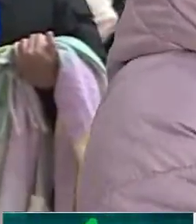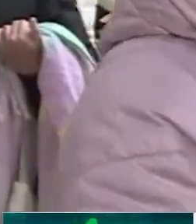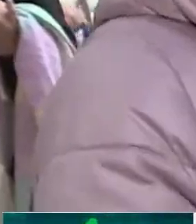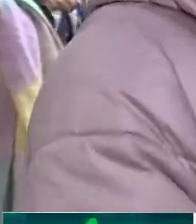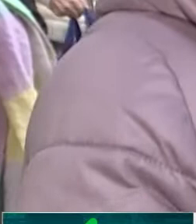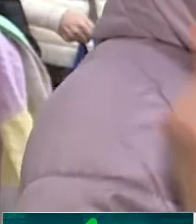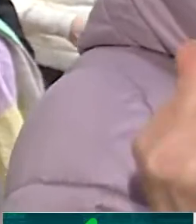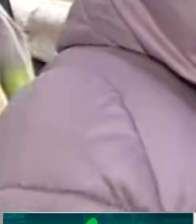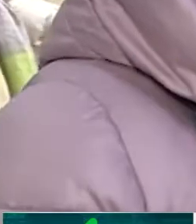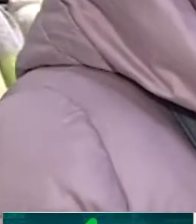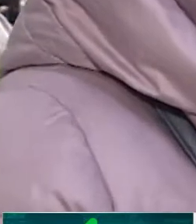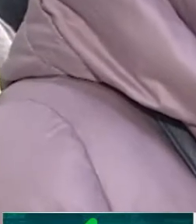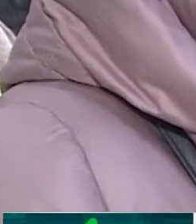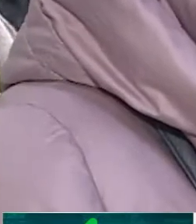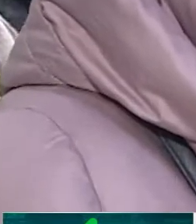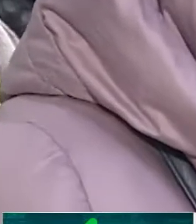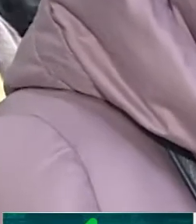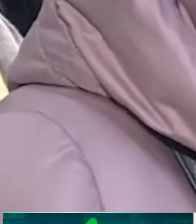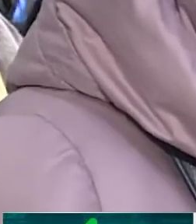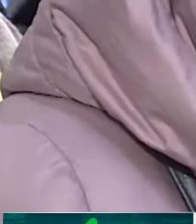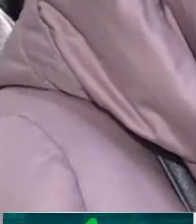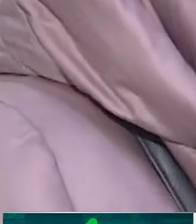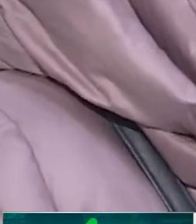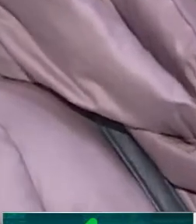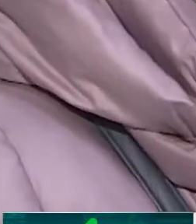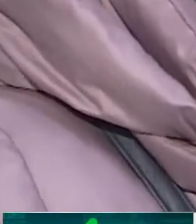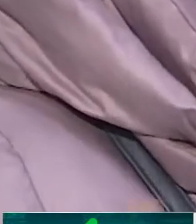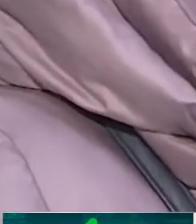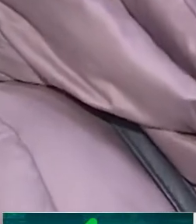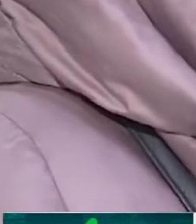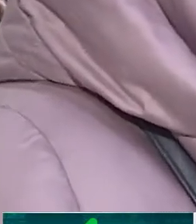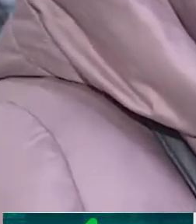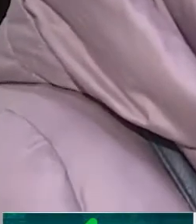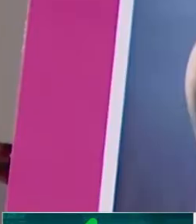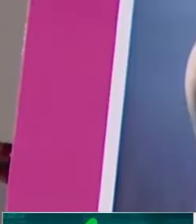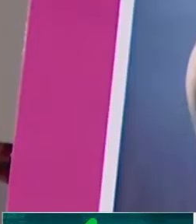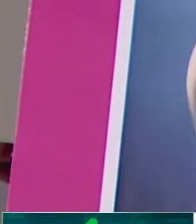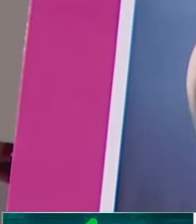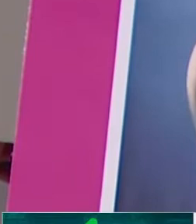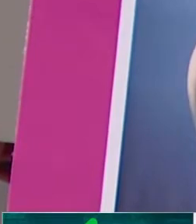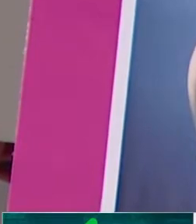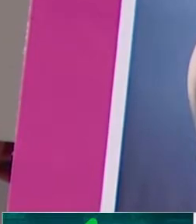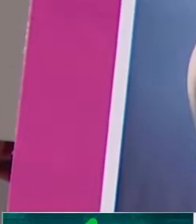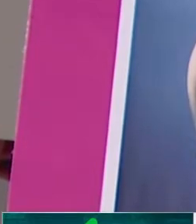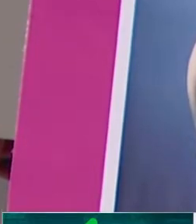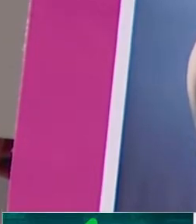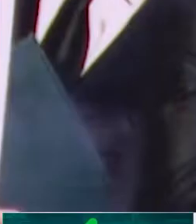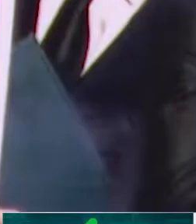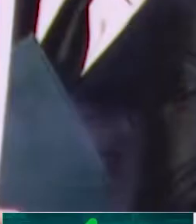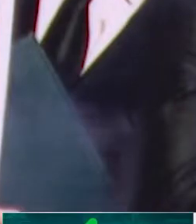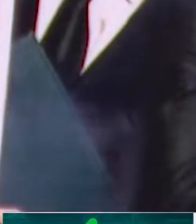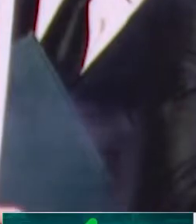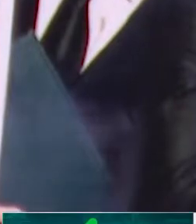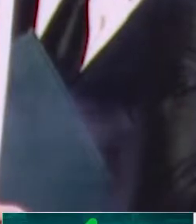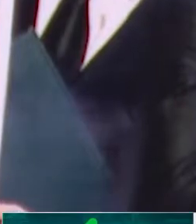Очень понравился. Ну, прямо я горжусь, что у нас такие люди были, есть и будут, я думаю. Фильмы о великом и сериалы